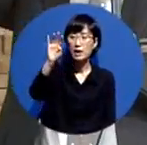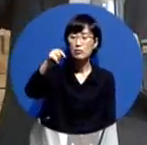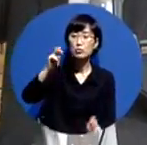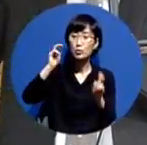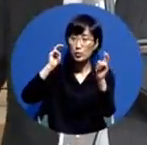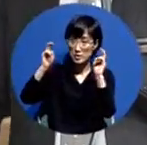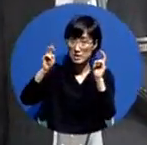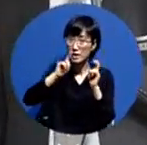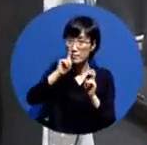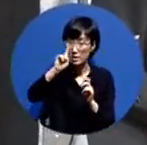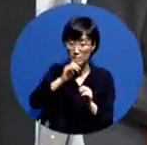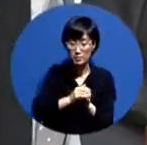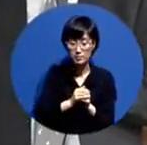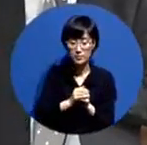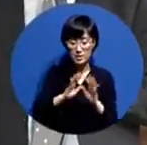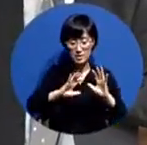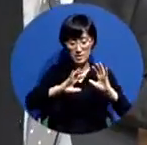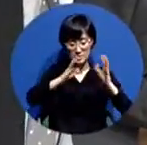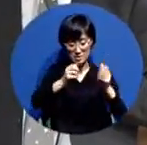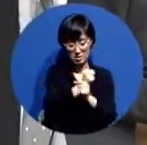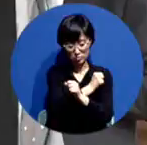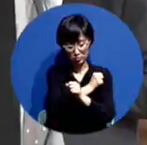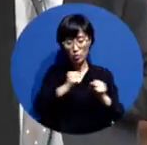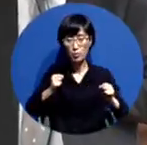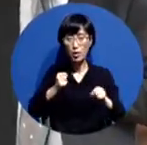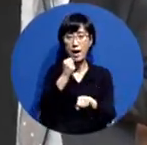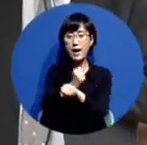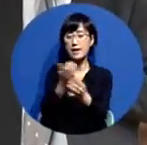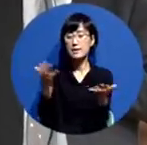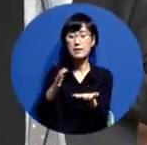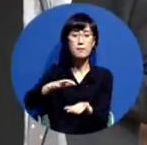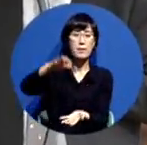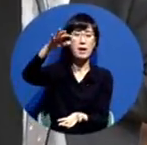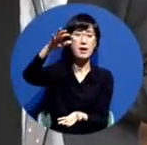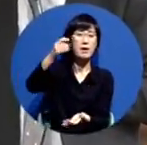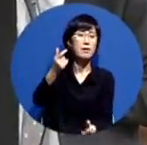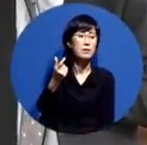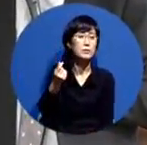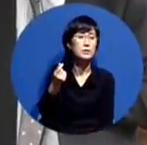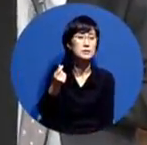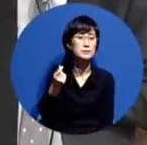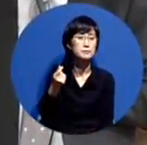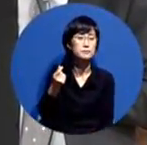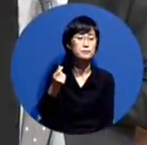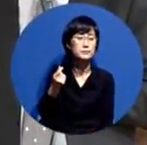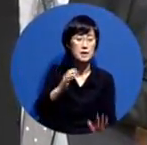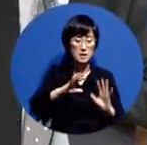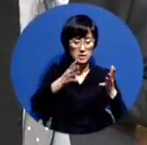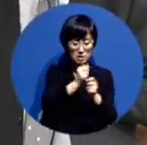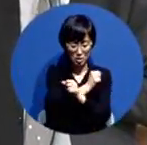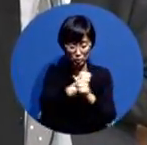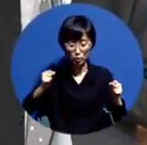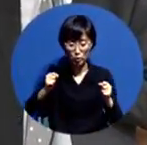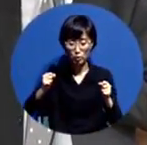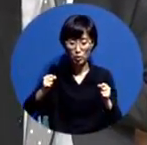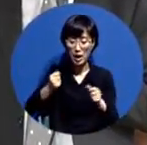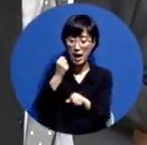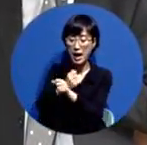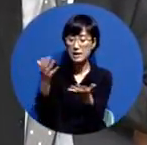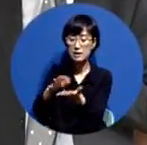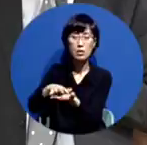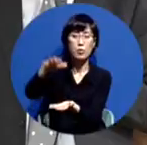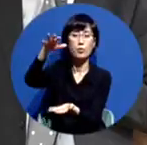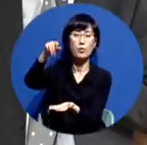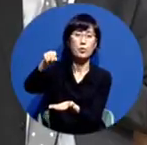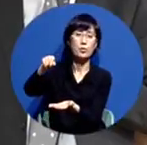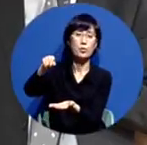상은넓고할일은너무너무많다， 说世界很辽阔，要做的事情太多。 불신자가본겁니다， 就不信者也这样讲， 정말세상은넓고